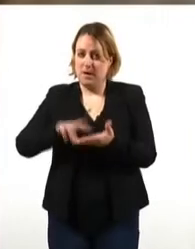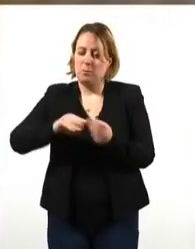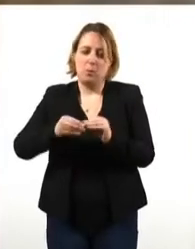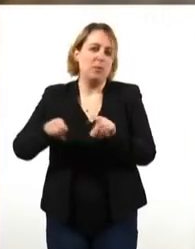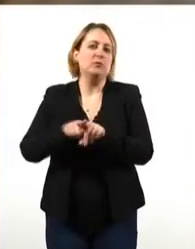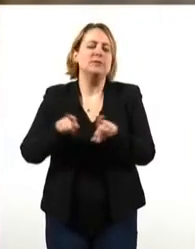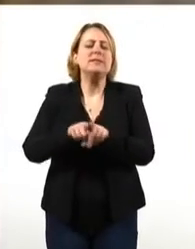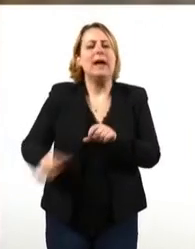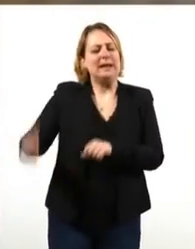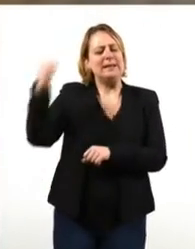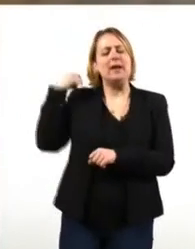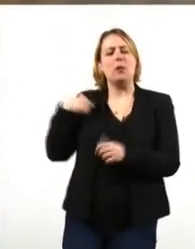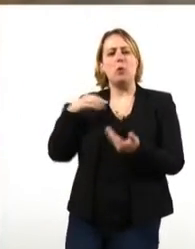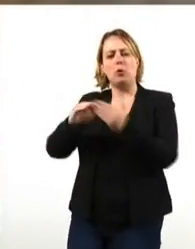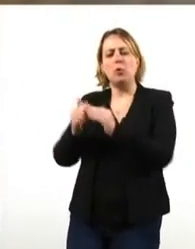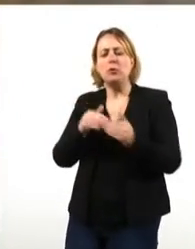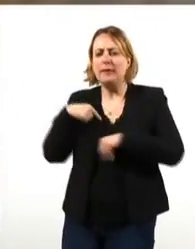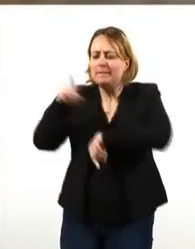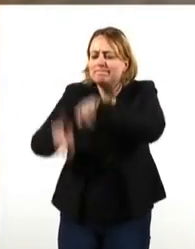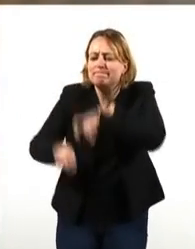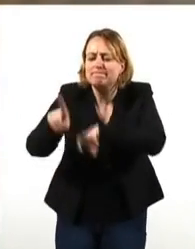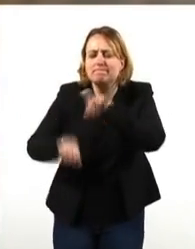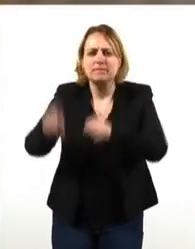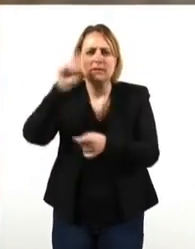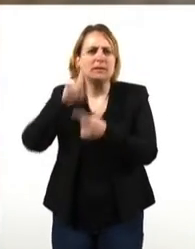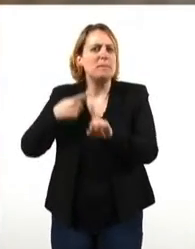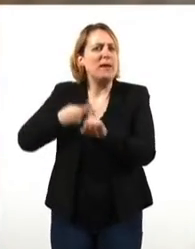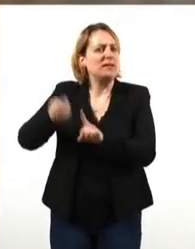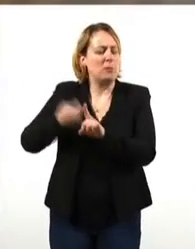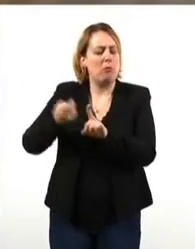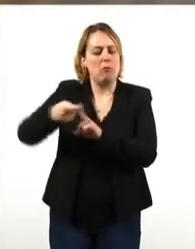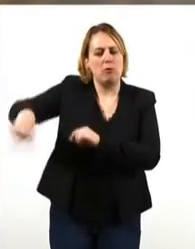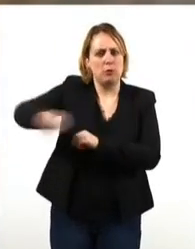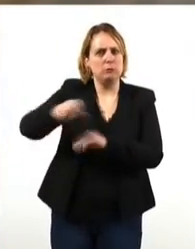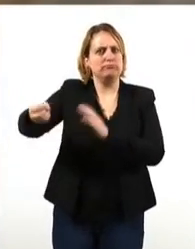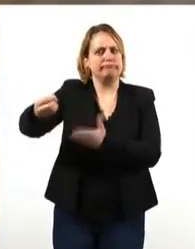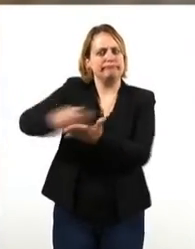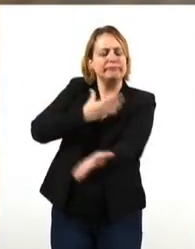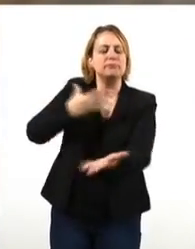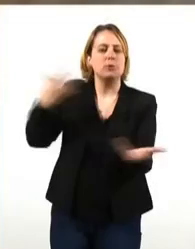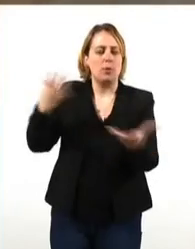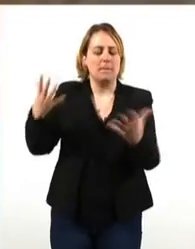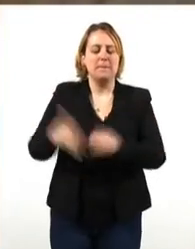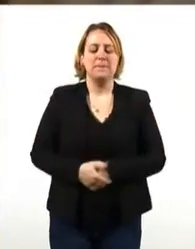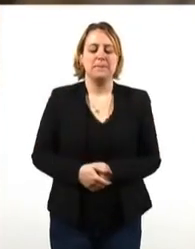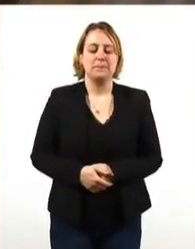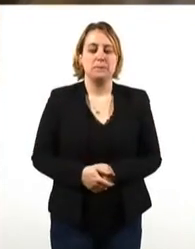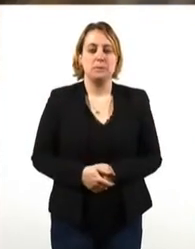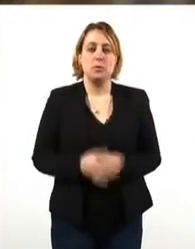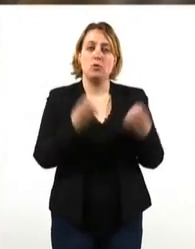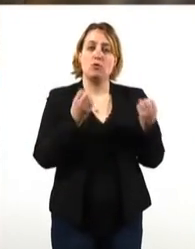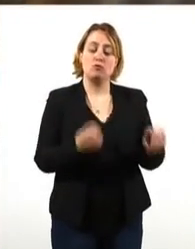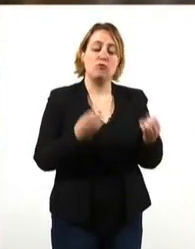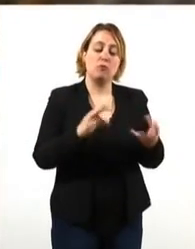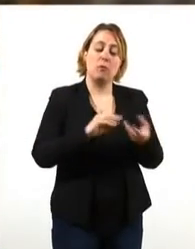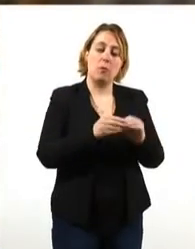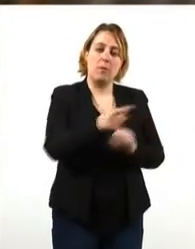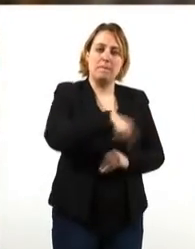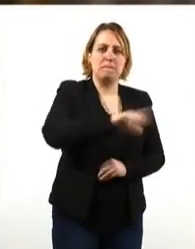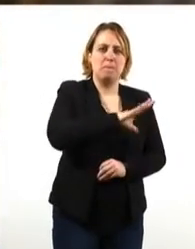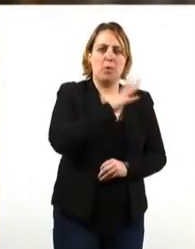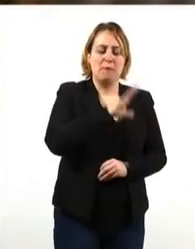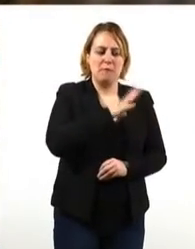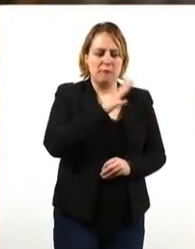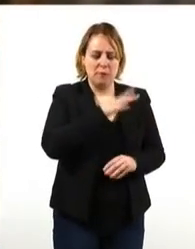petit peu sondé ma communauté autour du harcèlement. Et une majorité me disait qu'aussi les professeurs n'étaient pas